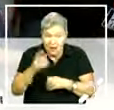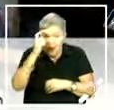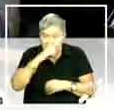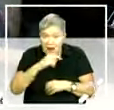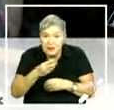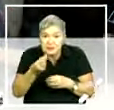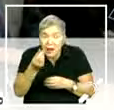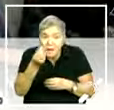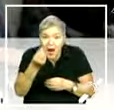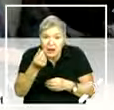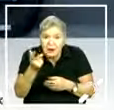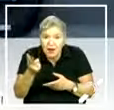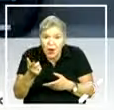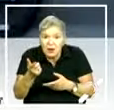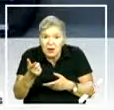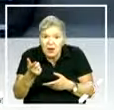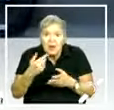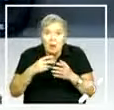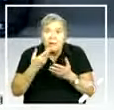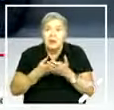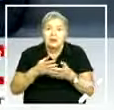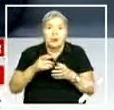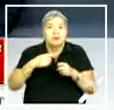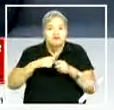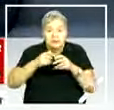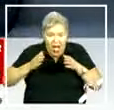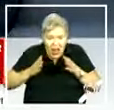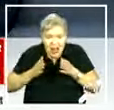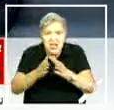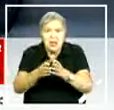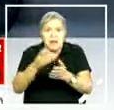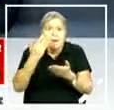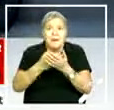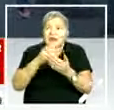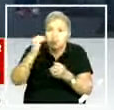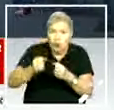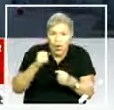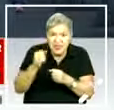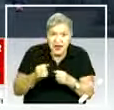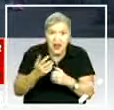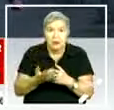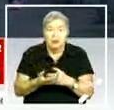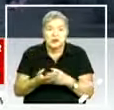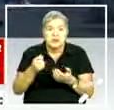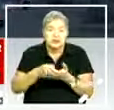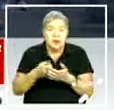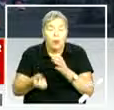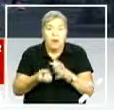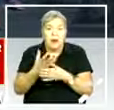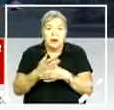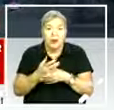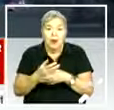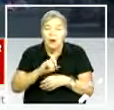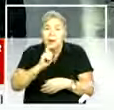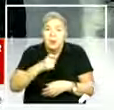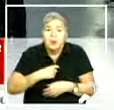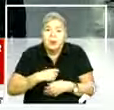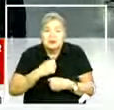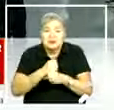infrastructura feroviară și în material rulant. Practic, în clipa de față, companiile feroviare sunt în imposibilitatea de a lucra, numai că nu